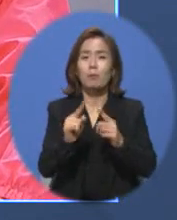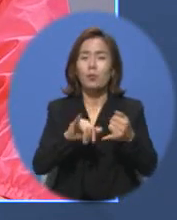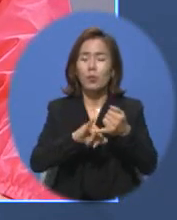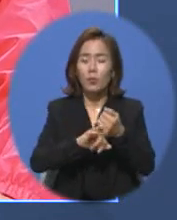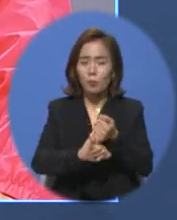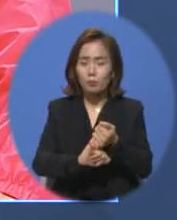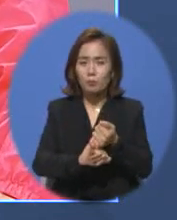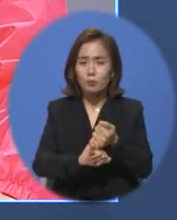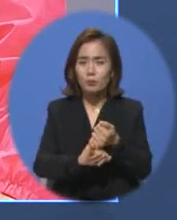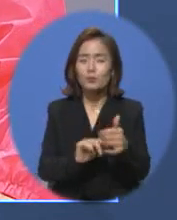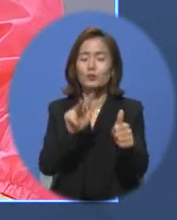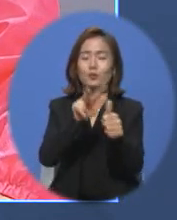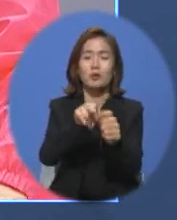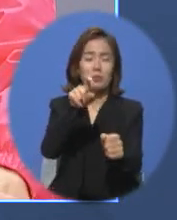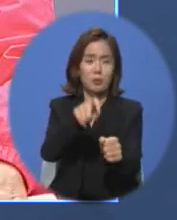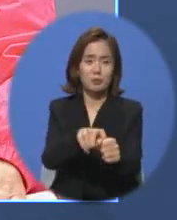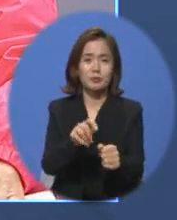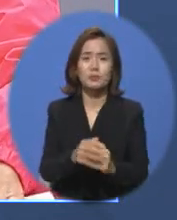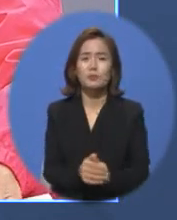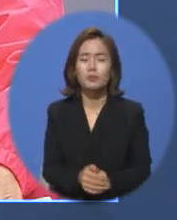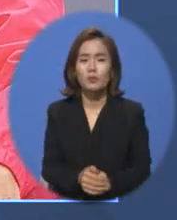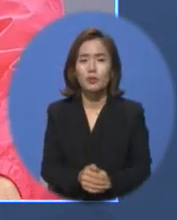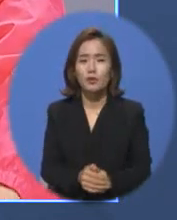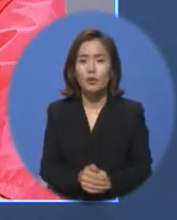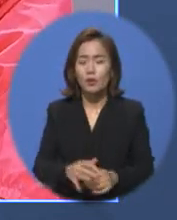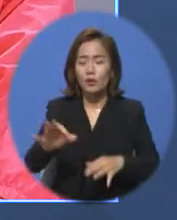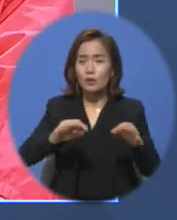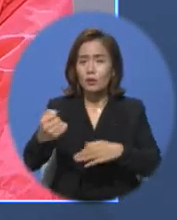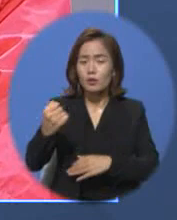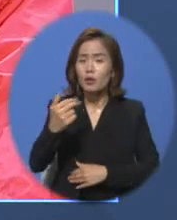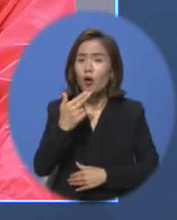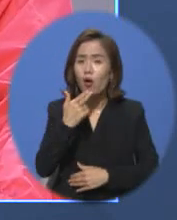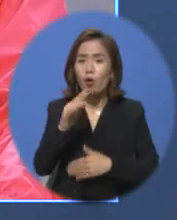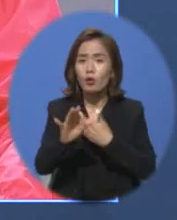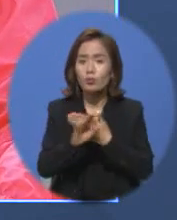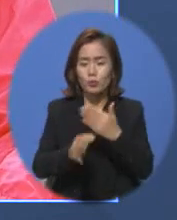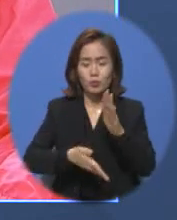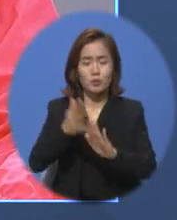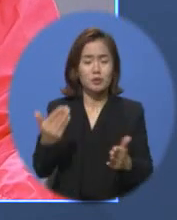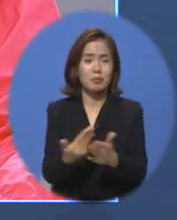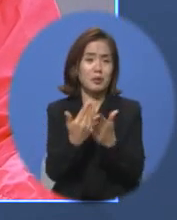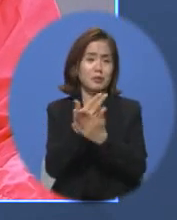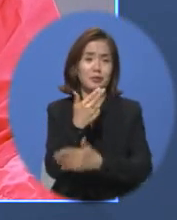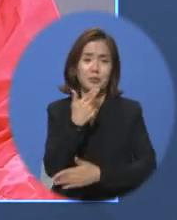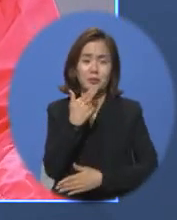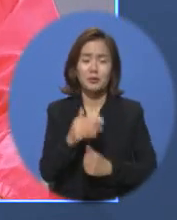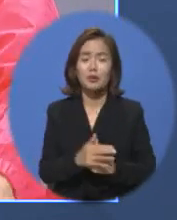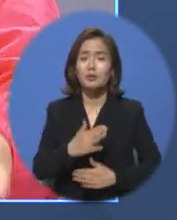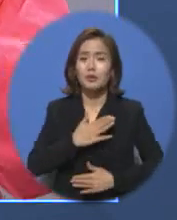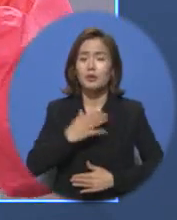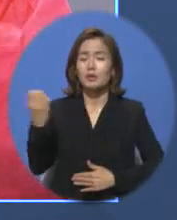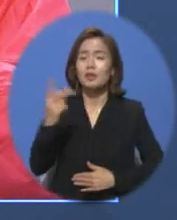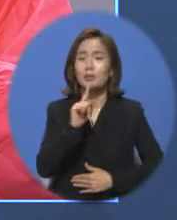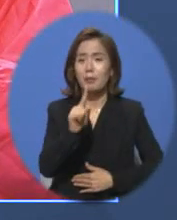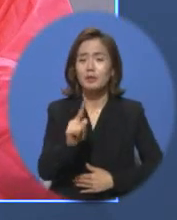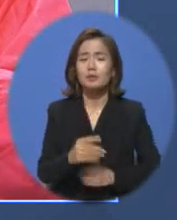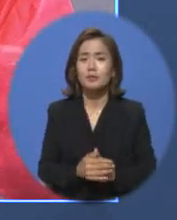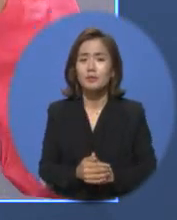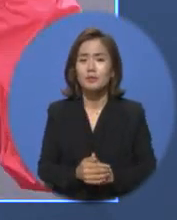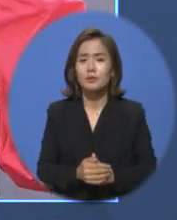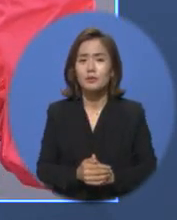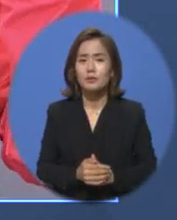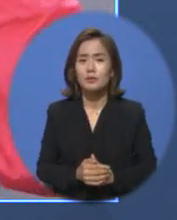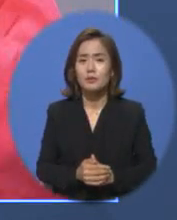이 제가출마를결심한이유중하나입니다. 경쟁력이없으면도시는발전할수없습니다. 다시말씀드리지만,